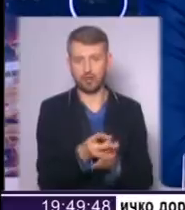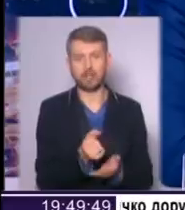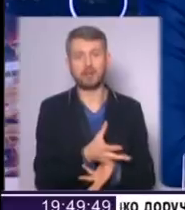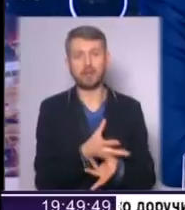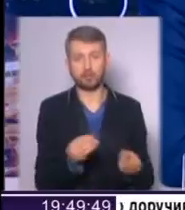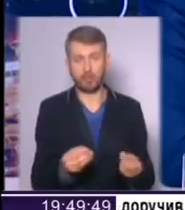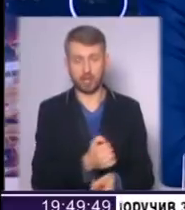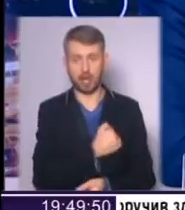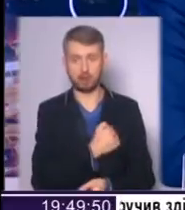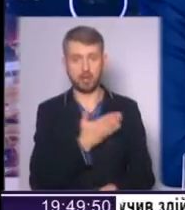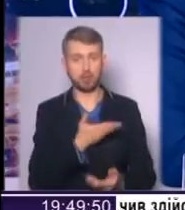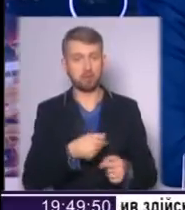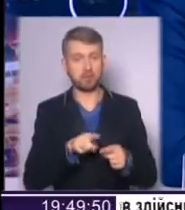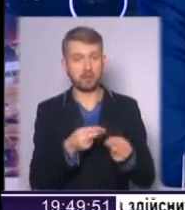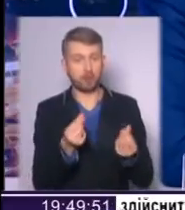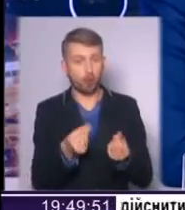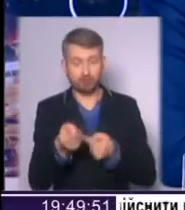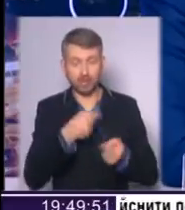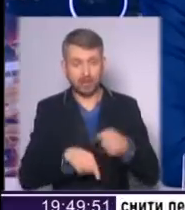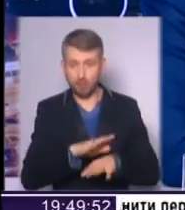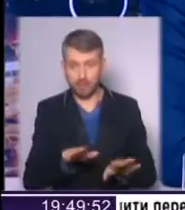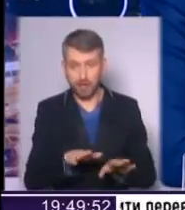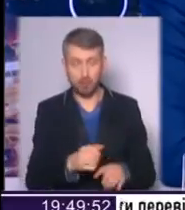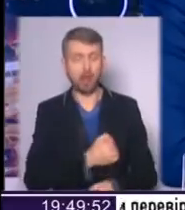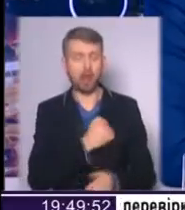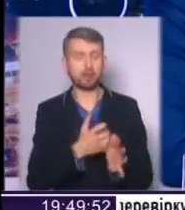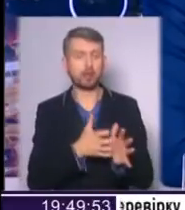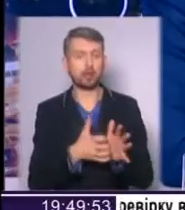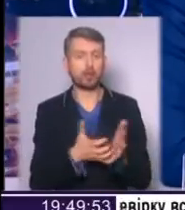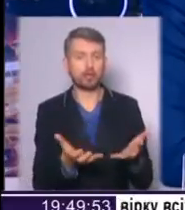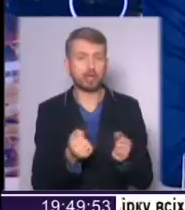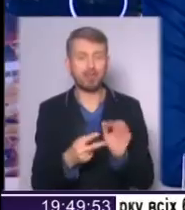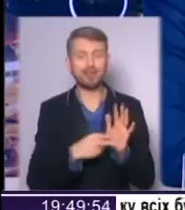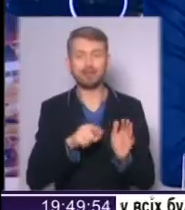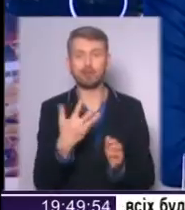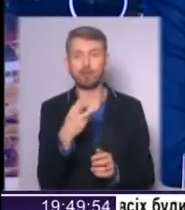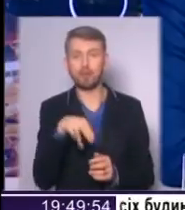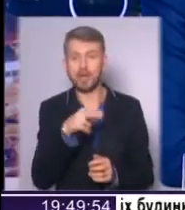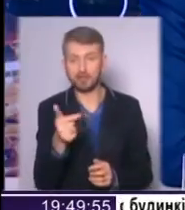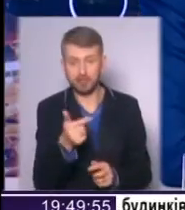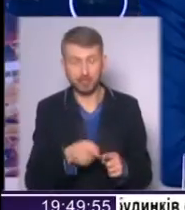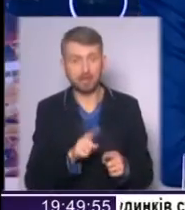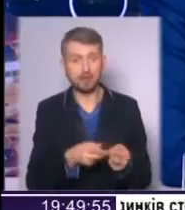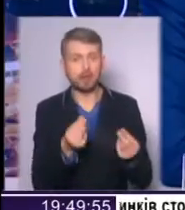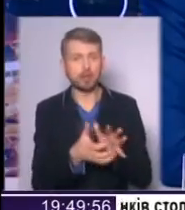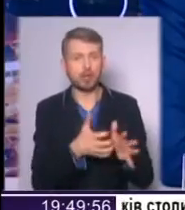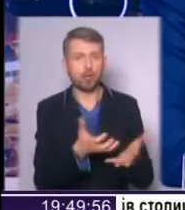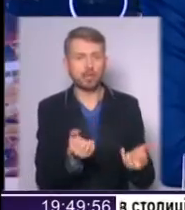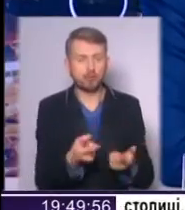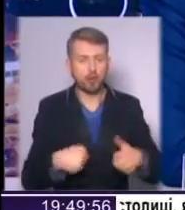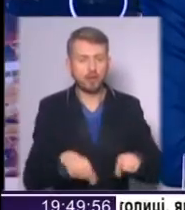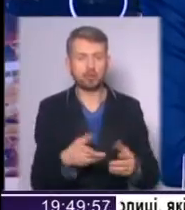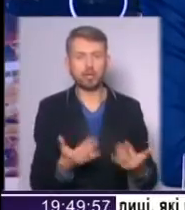армії. Якщо ми ці гроші не повернемо, армія недоотримає 7,5 мільярдів гривень. І ці гроші саме недоотримає сектор, який